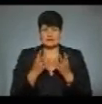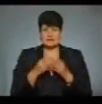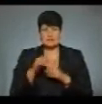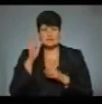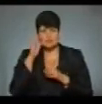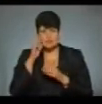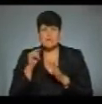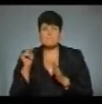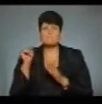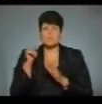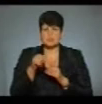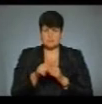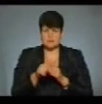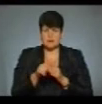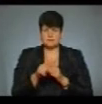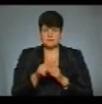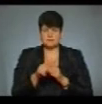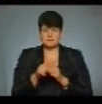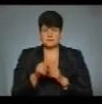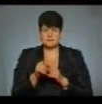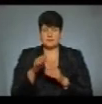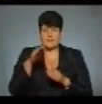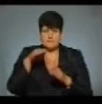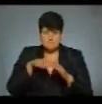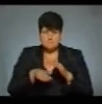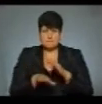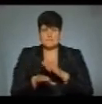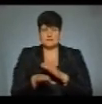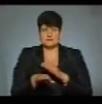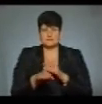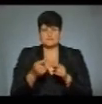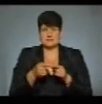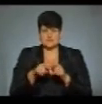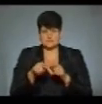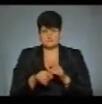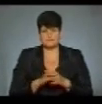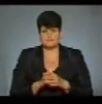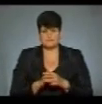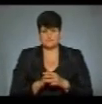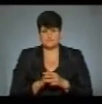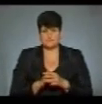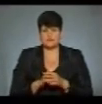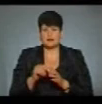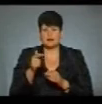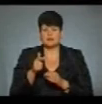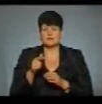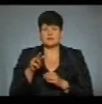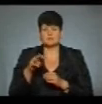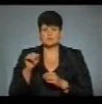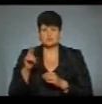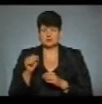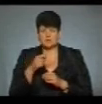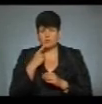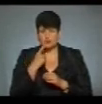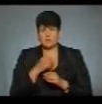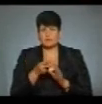може потрапляти, скажімо, десь під ось ці відклади. Ганна Муца каже, планують